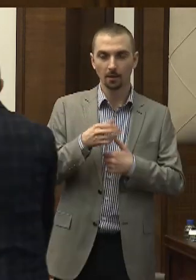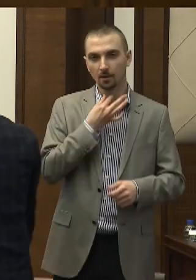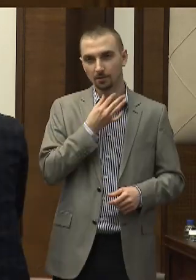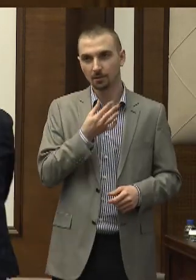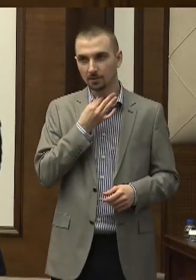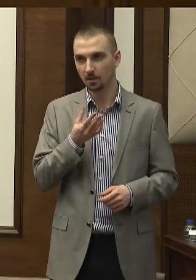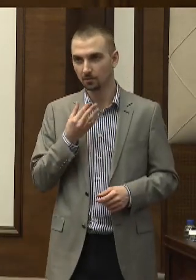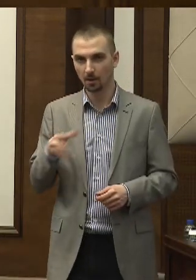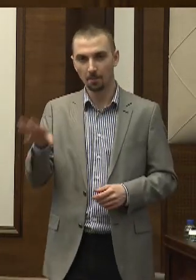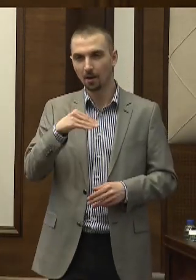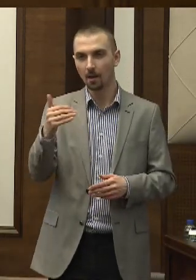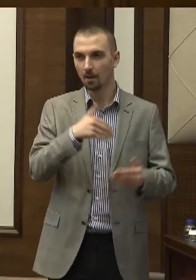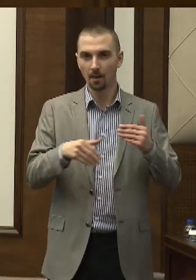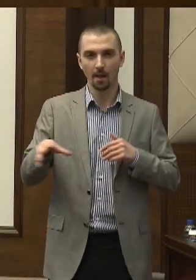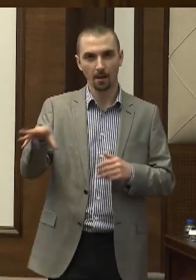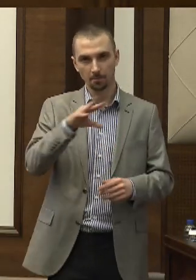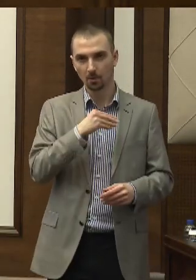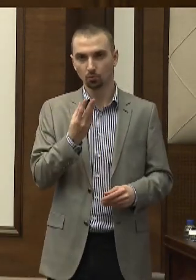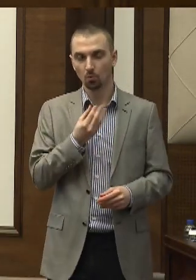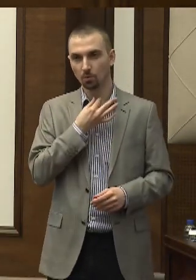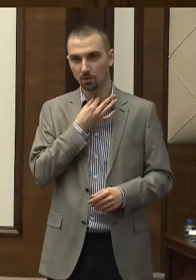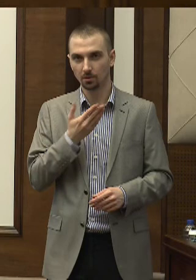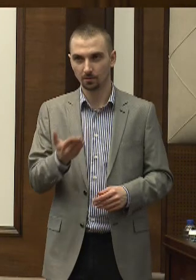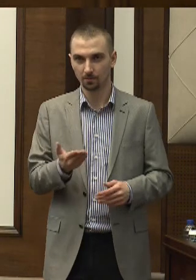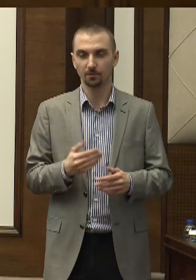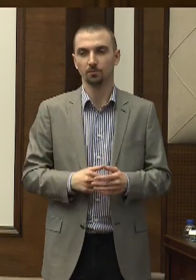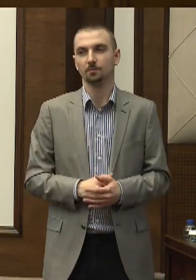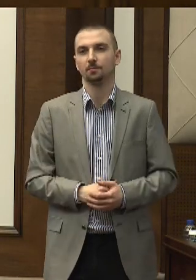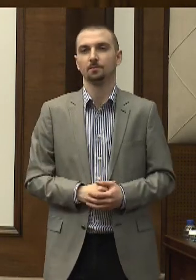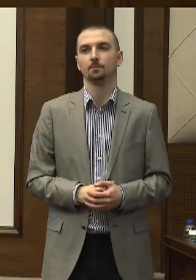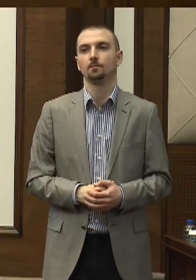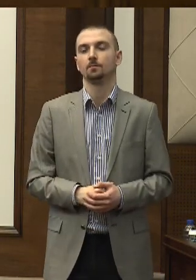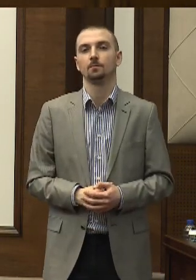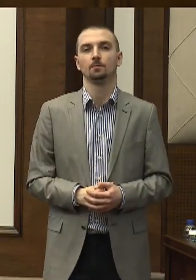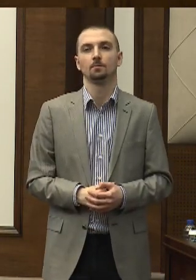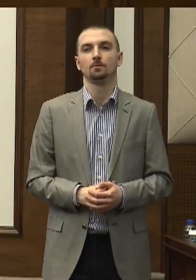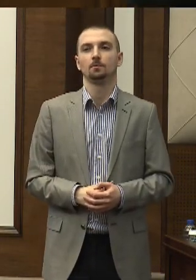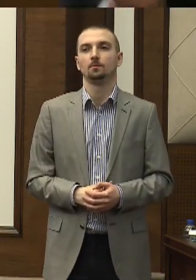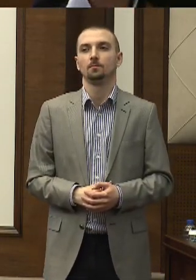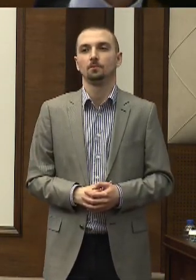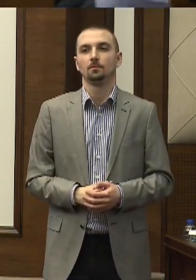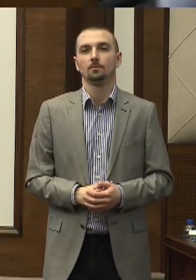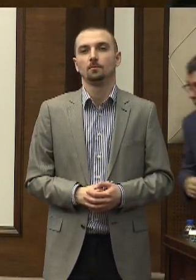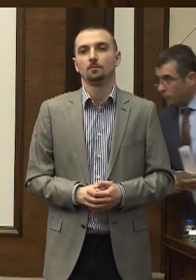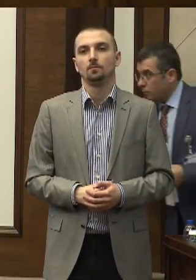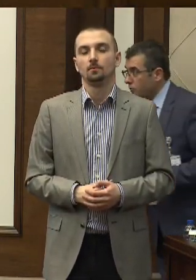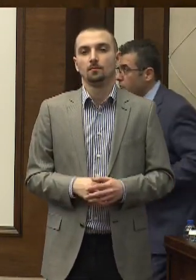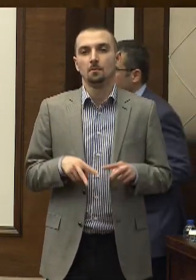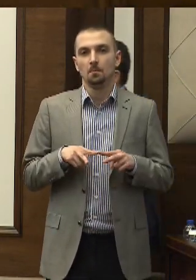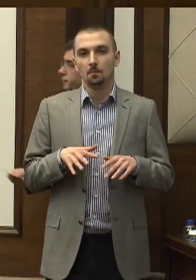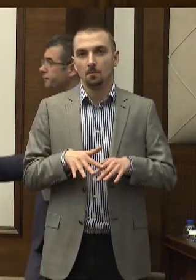sivil toplum kuruluşunda görev yapan arkadaşlarımıza, muhtarlarımıza tekrar teşekkürlerimi sunuyorum.